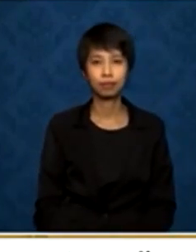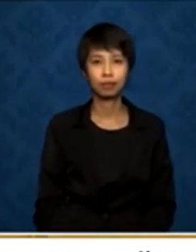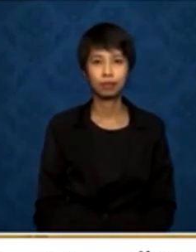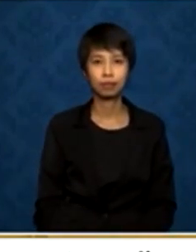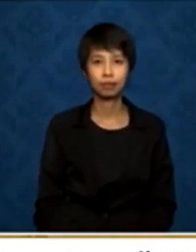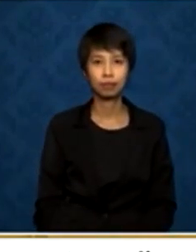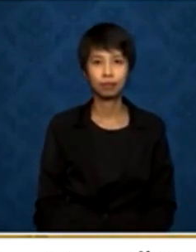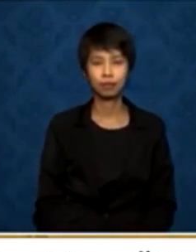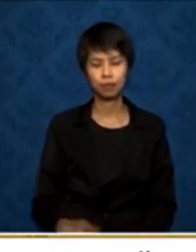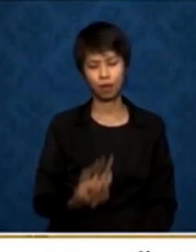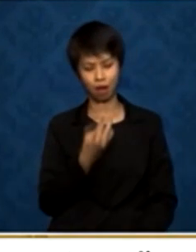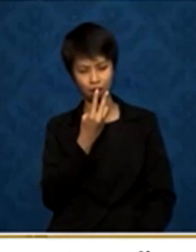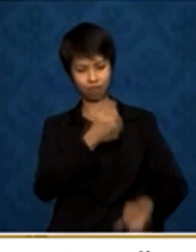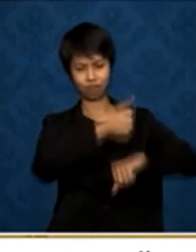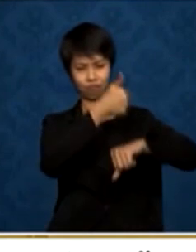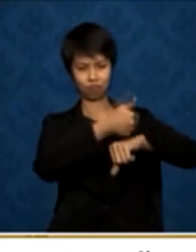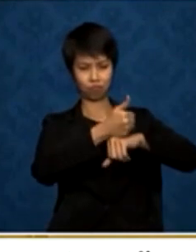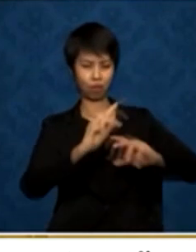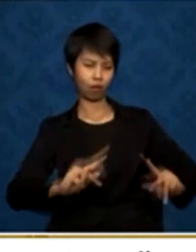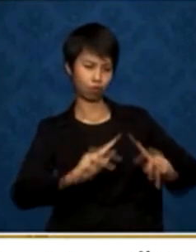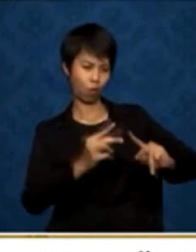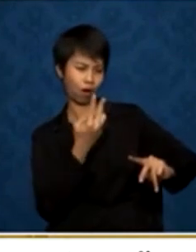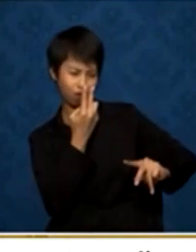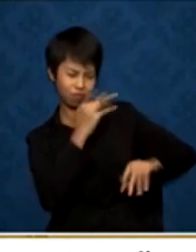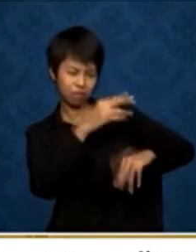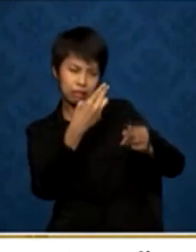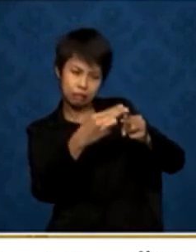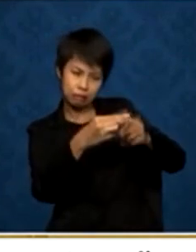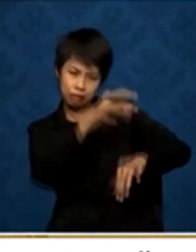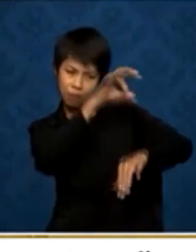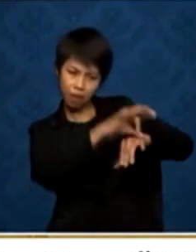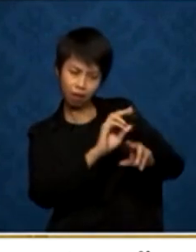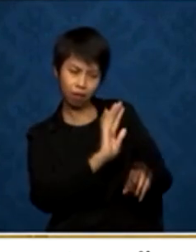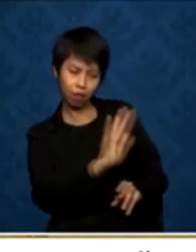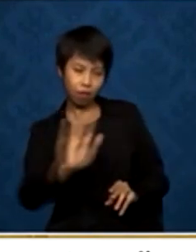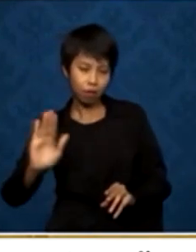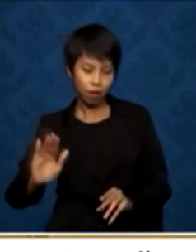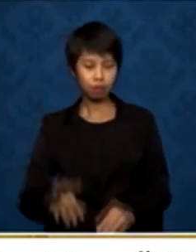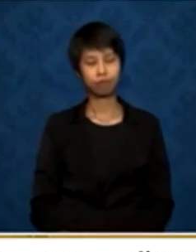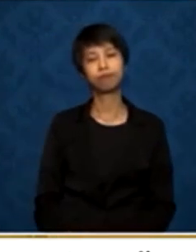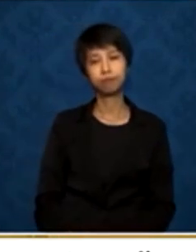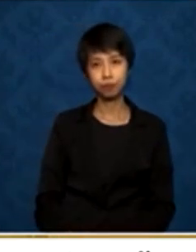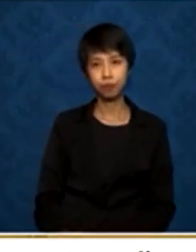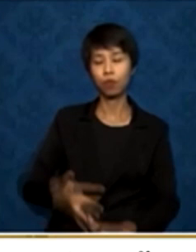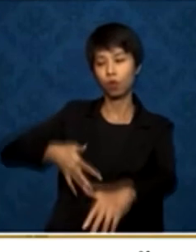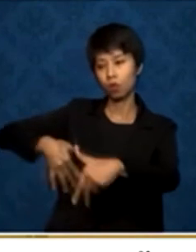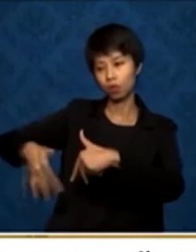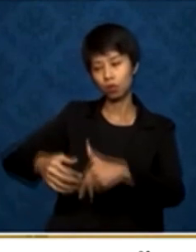ๆเห็นท่านรัฐมนตรีหลายท่านหลังประกาศจัดตั้งครม.พี่น้องประชาชน